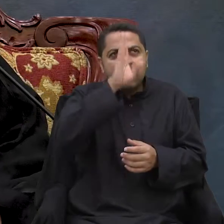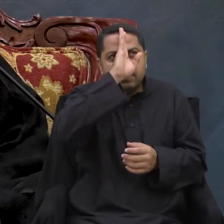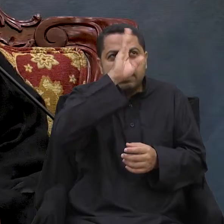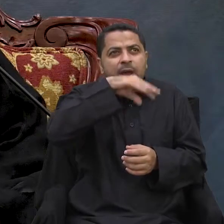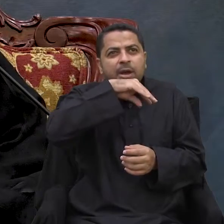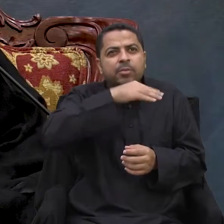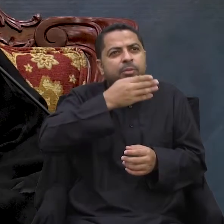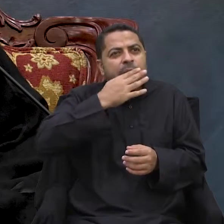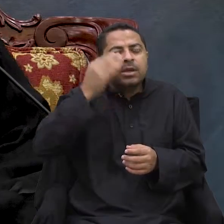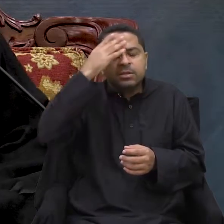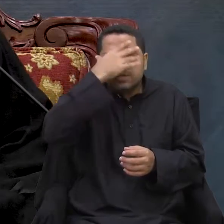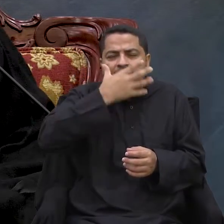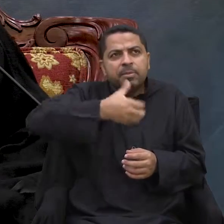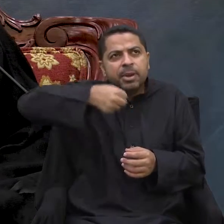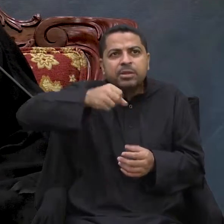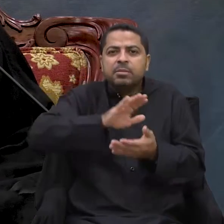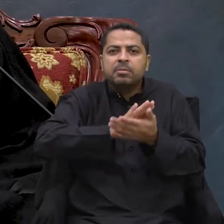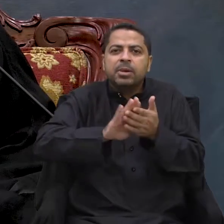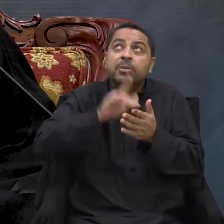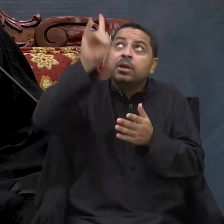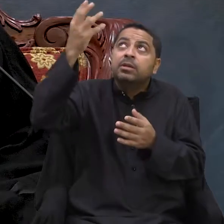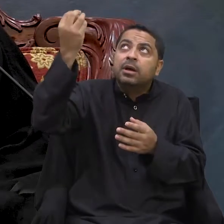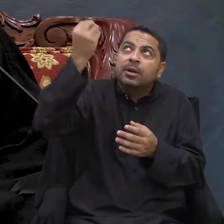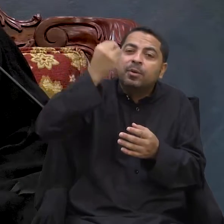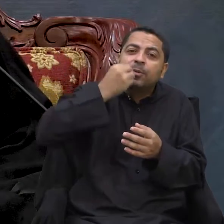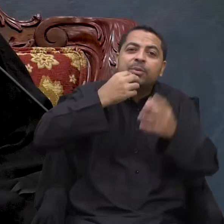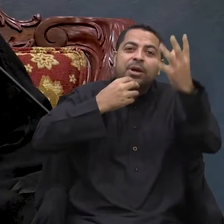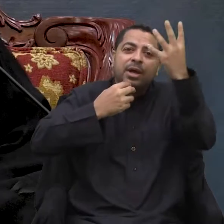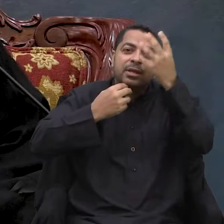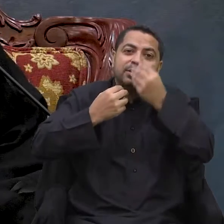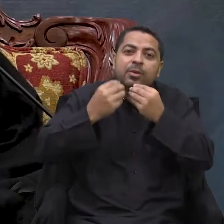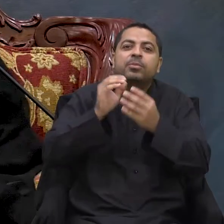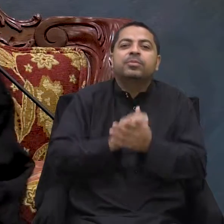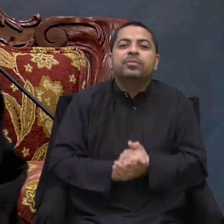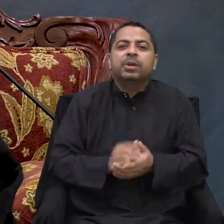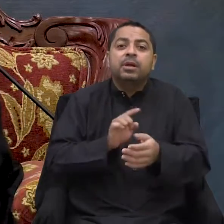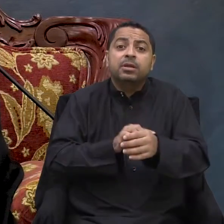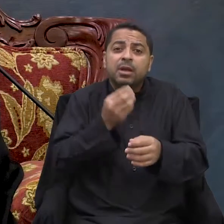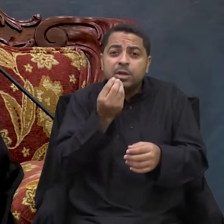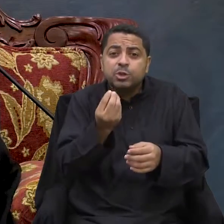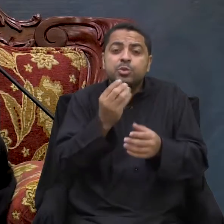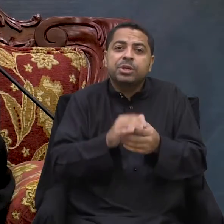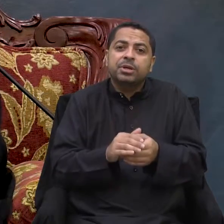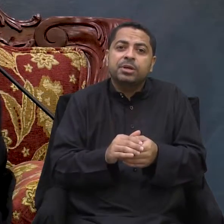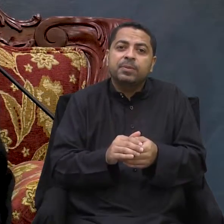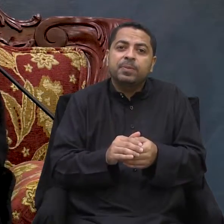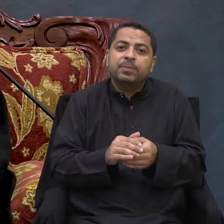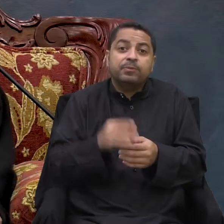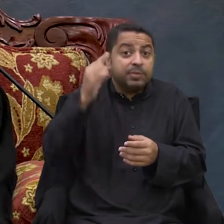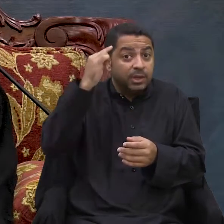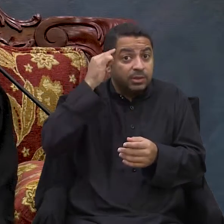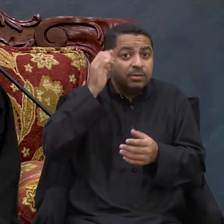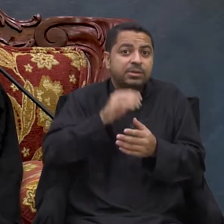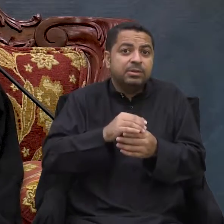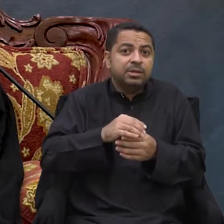جدا، إذا ذاك حصل فنور على نور. لكن حتى لو كان بهالمقدار البسيط، نفس